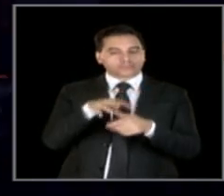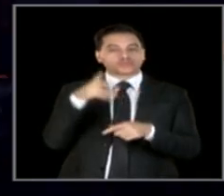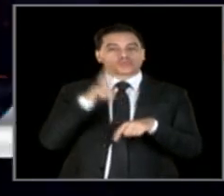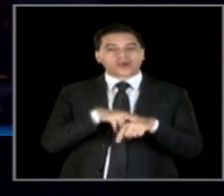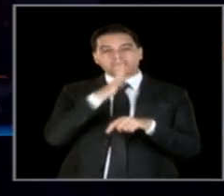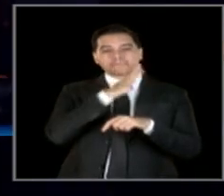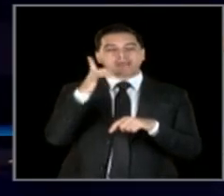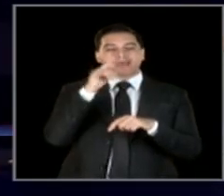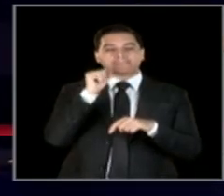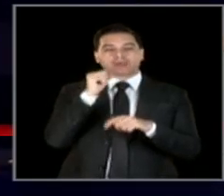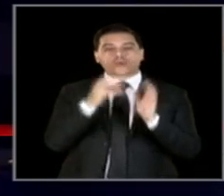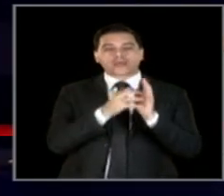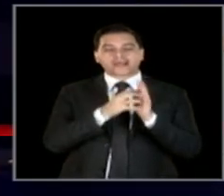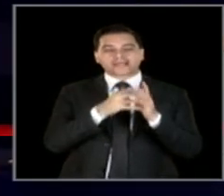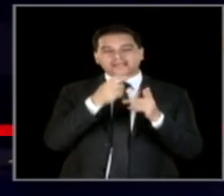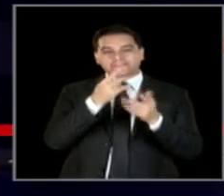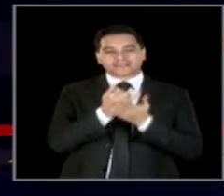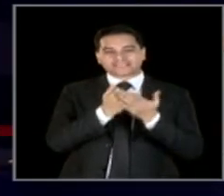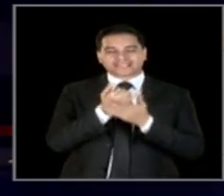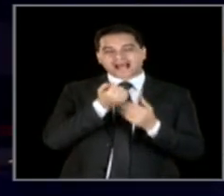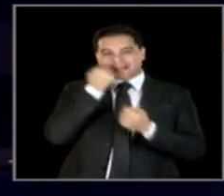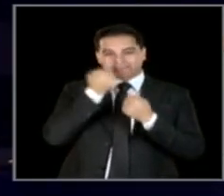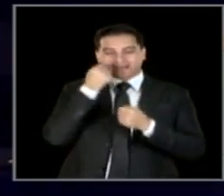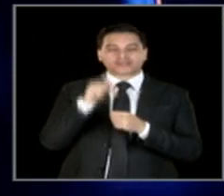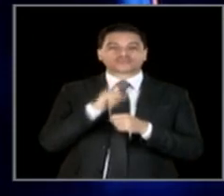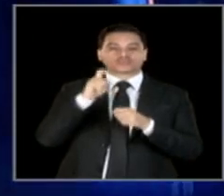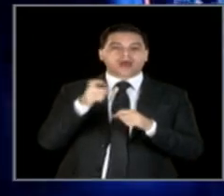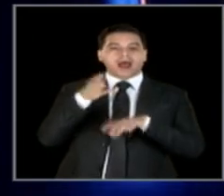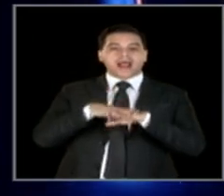مغاغة المنيا. لوحات ومعالم. والسؤال هو: